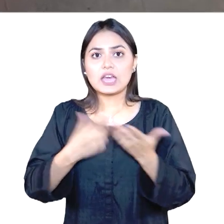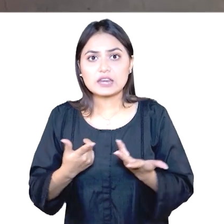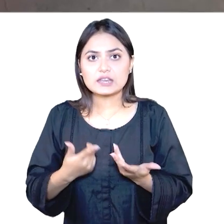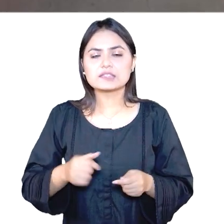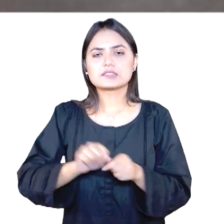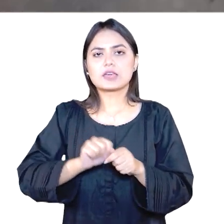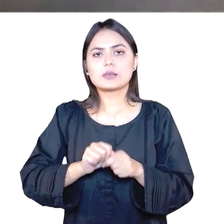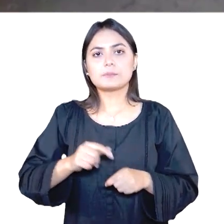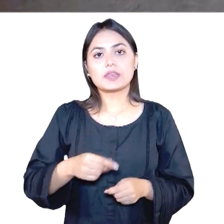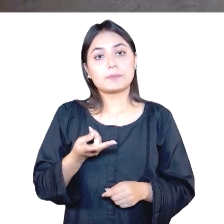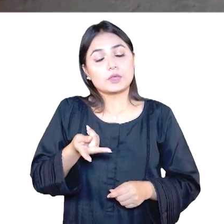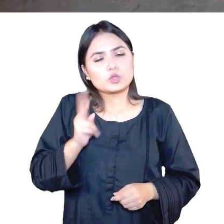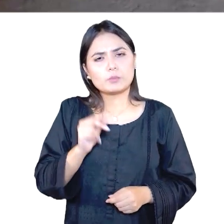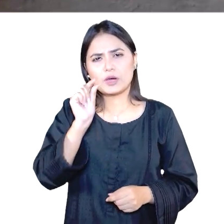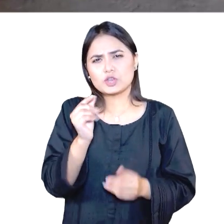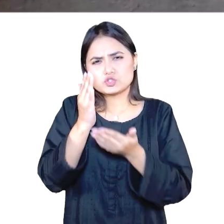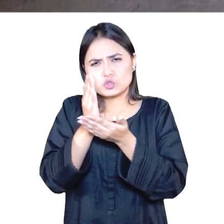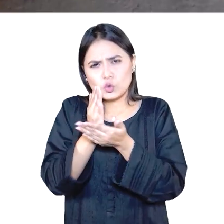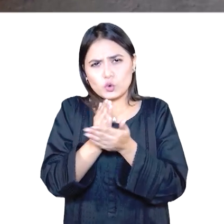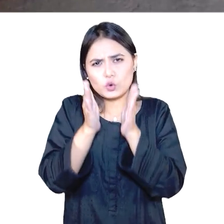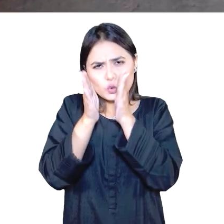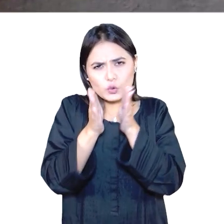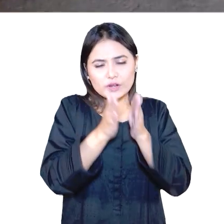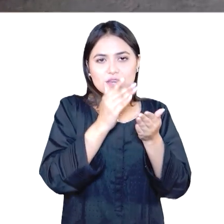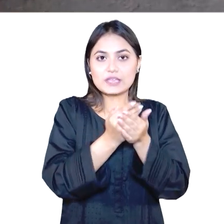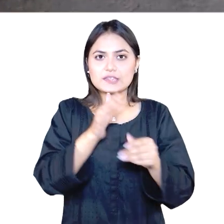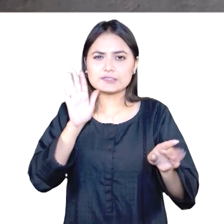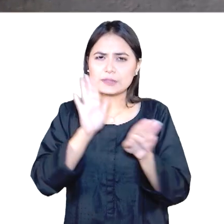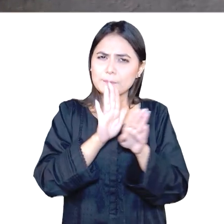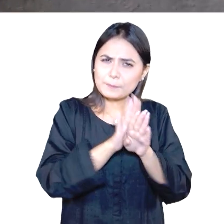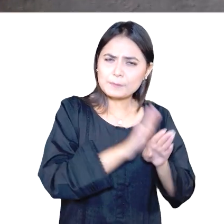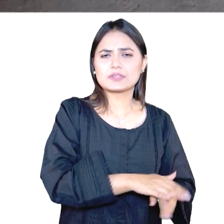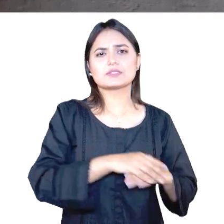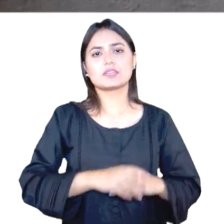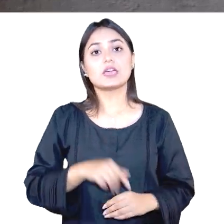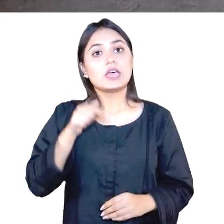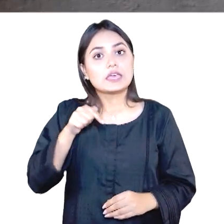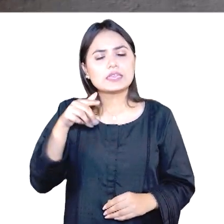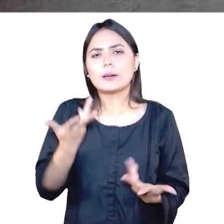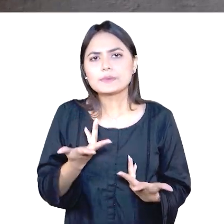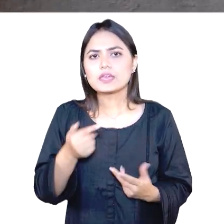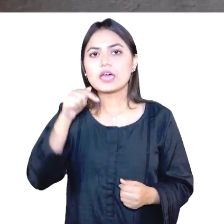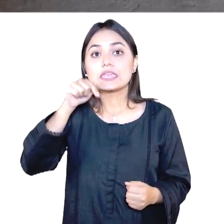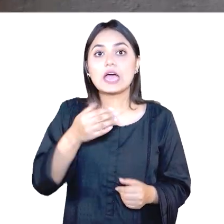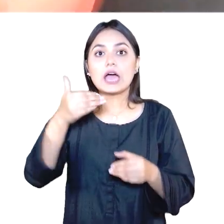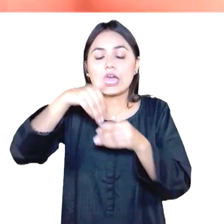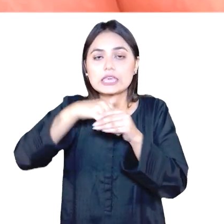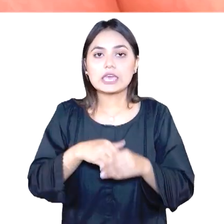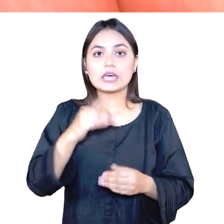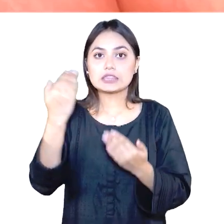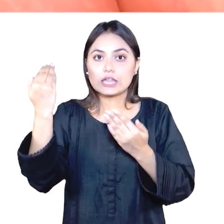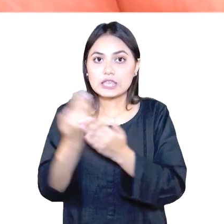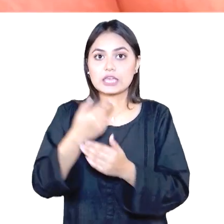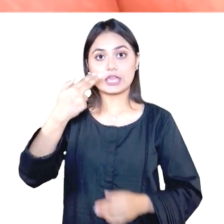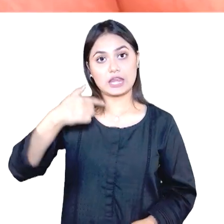बनने वाला मादा फिर हमारी छोटी आंत के एक हिस्से डुडेनियम की जानिब धकेला जाता है। यहाँ पर इसे डुडेनियम में बनने